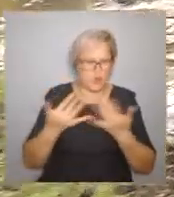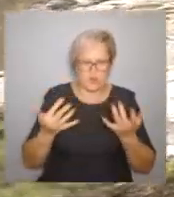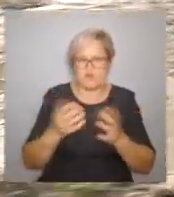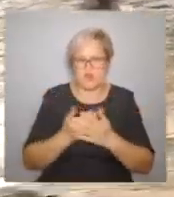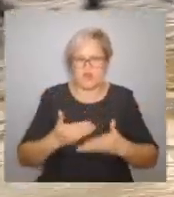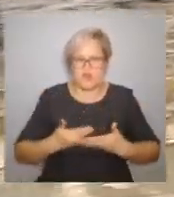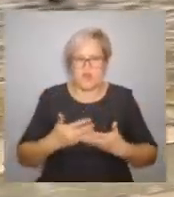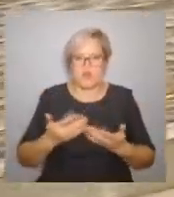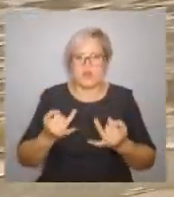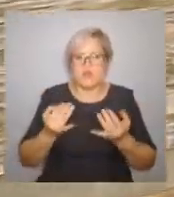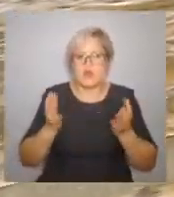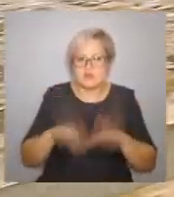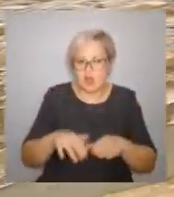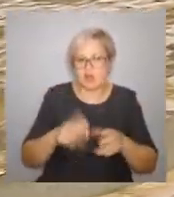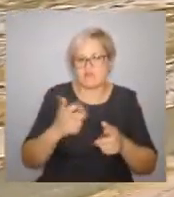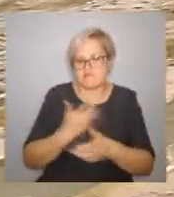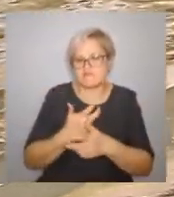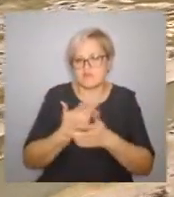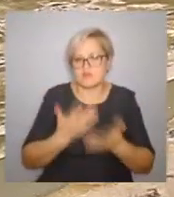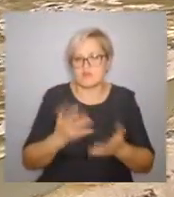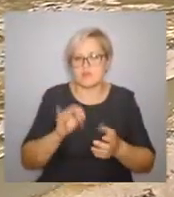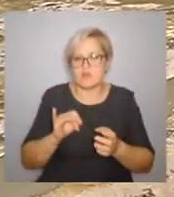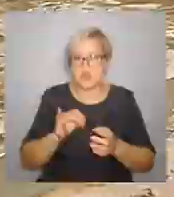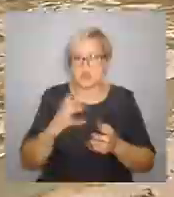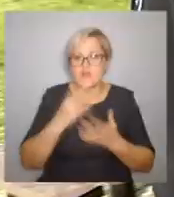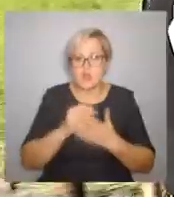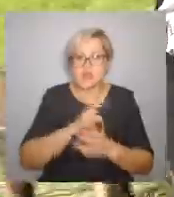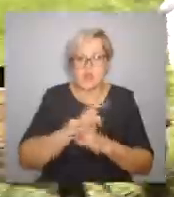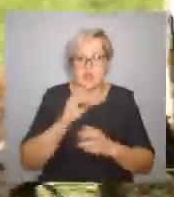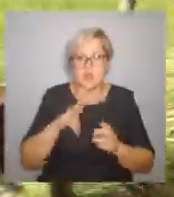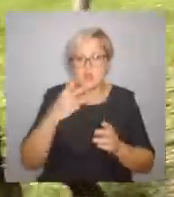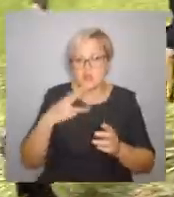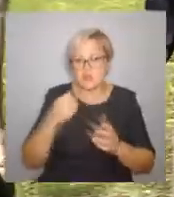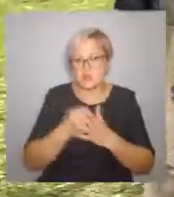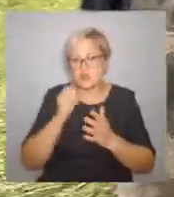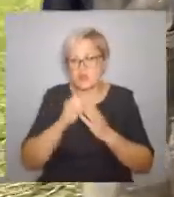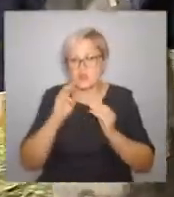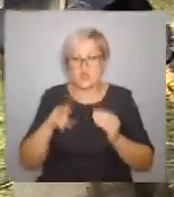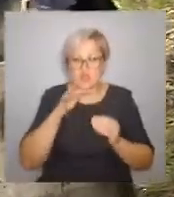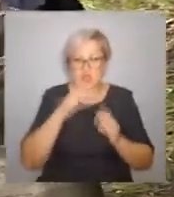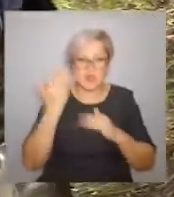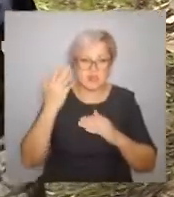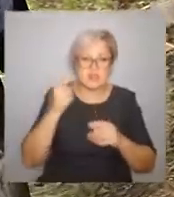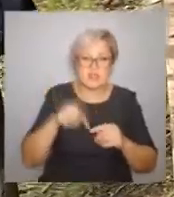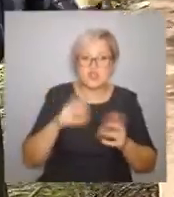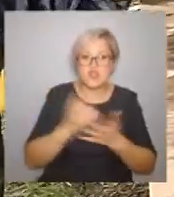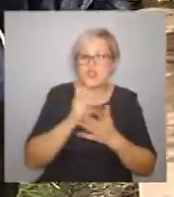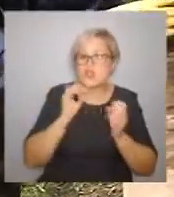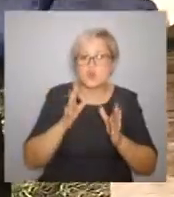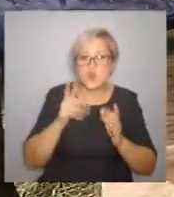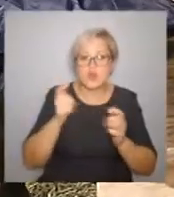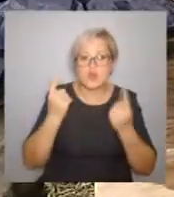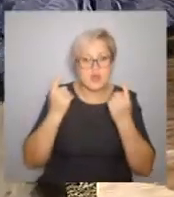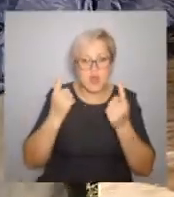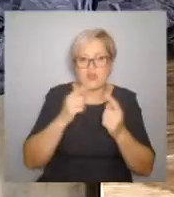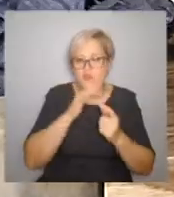сотен, доисторических животных. Свою смерть от 30 до 10 тысяч лет назад здесь нашли не только гиганты тех времен, шерстистые мамонты,